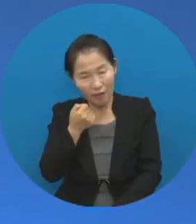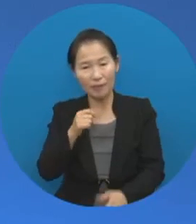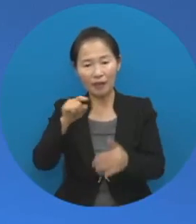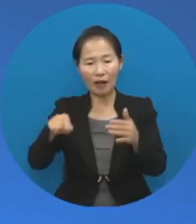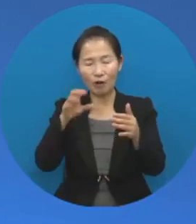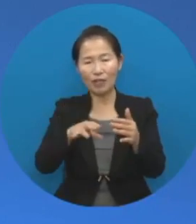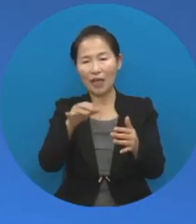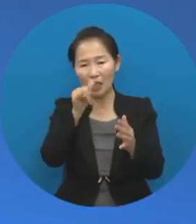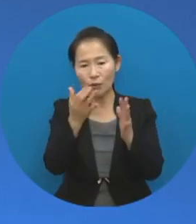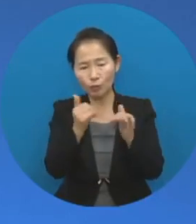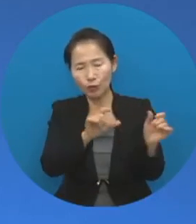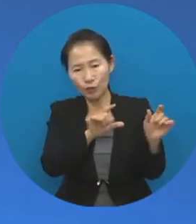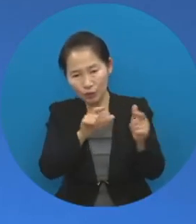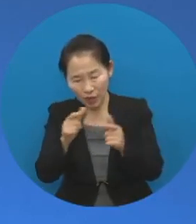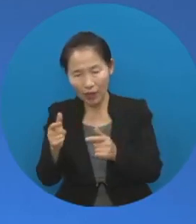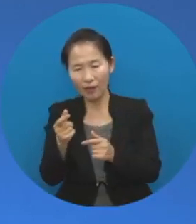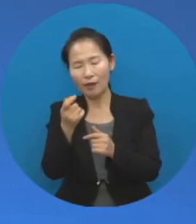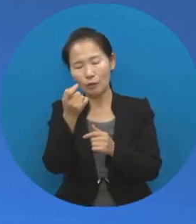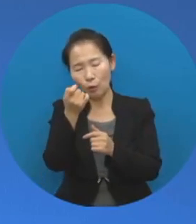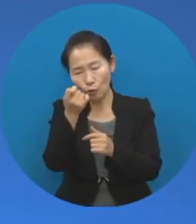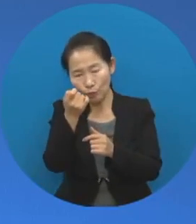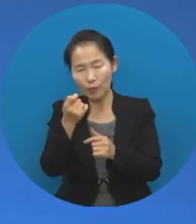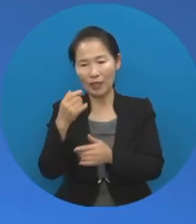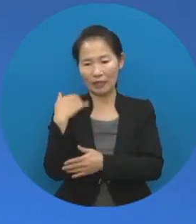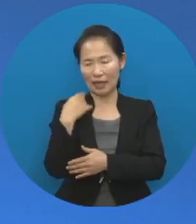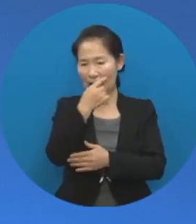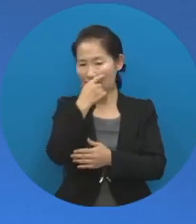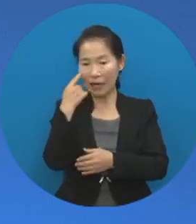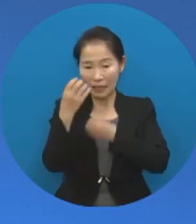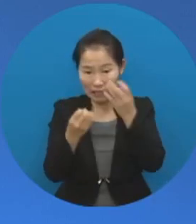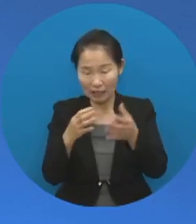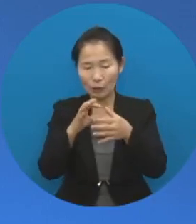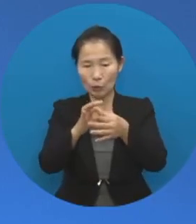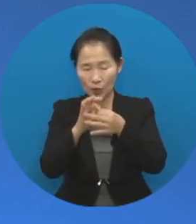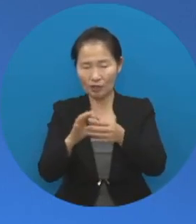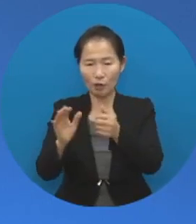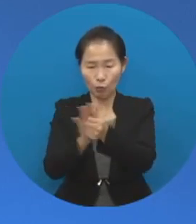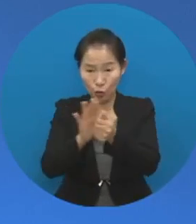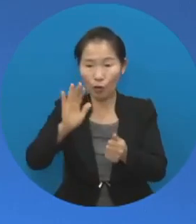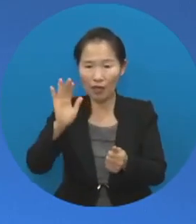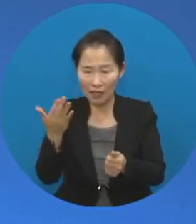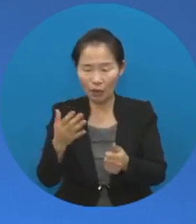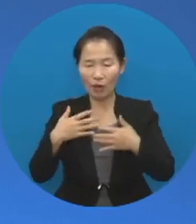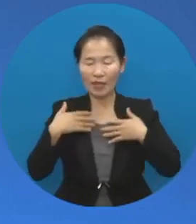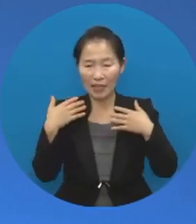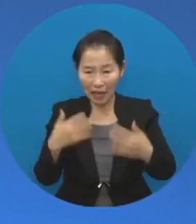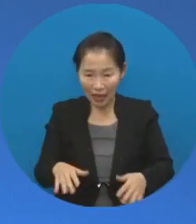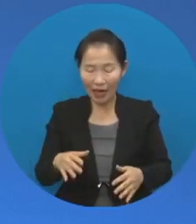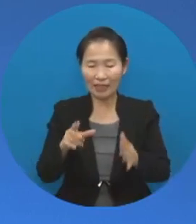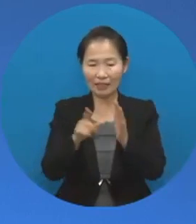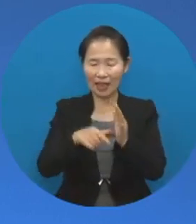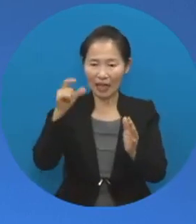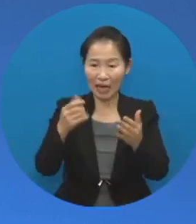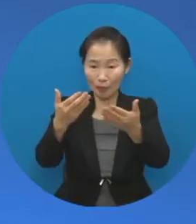조금이나마 위로가 되기를 바라고, 약할 때 강함 되신 하나님을 붙들고 여러분 승리하기 바랍니다.